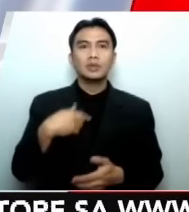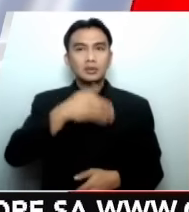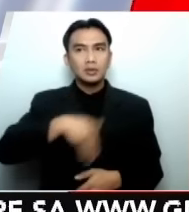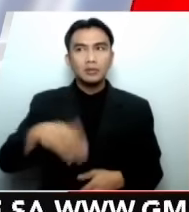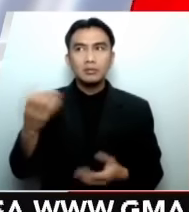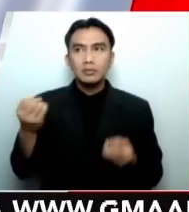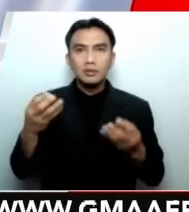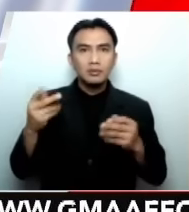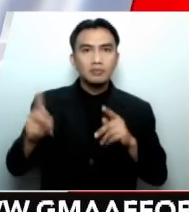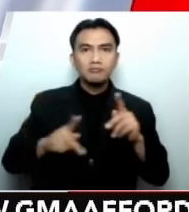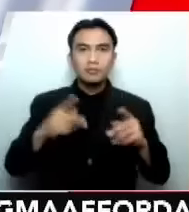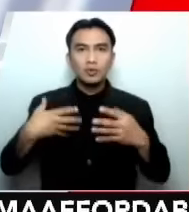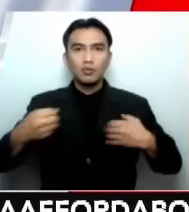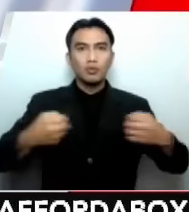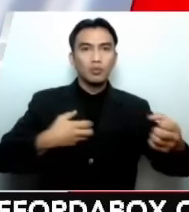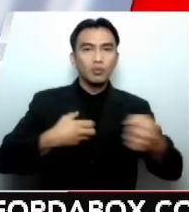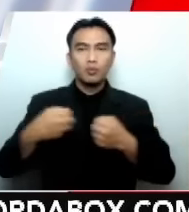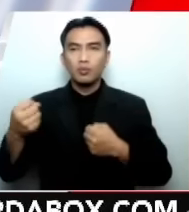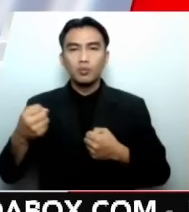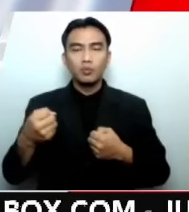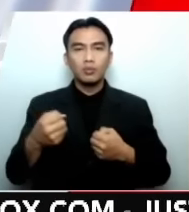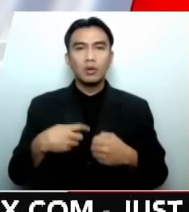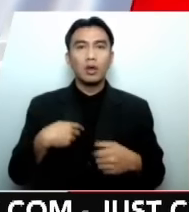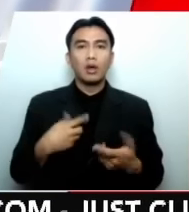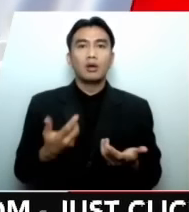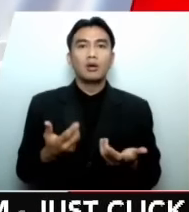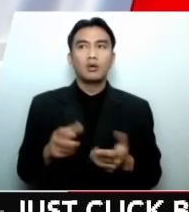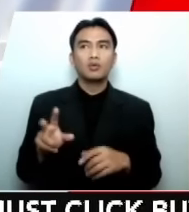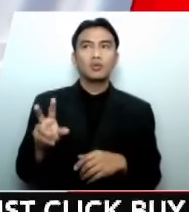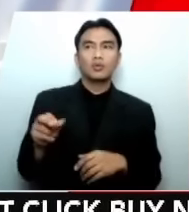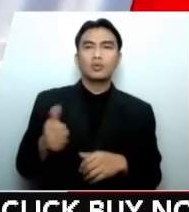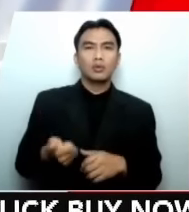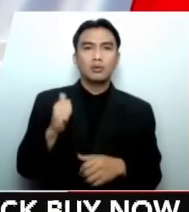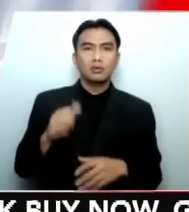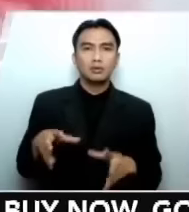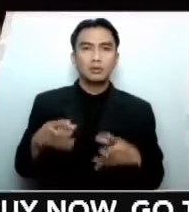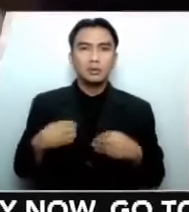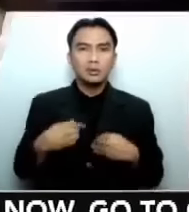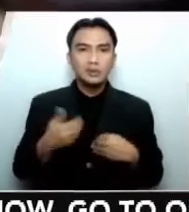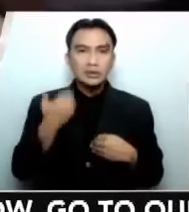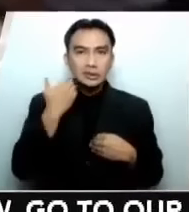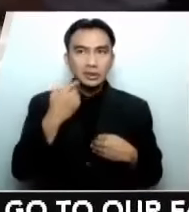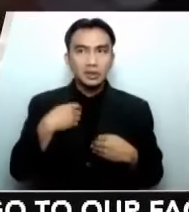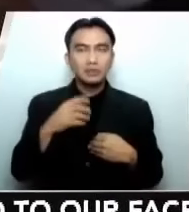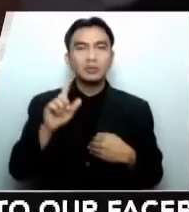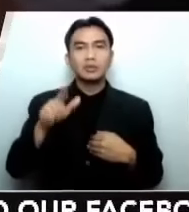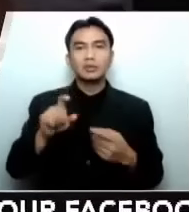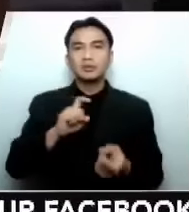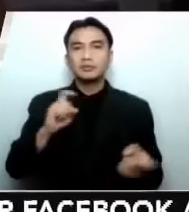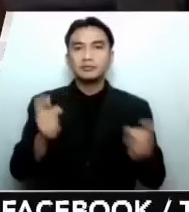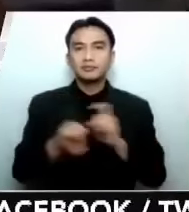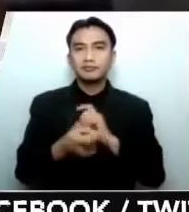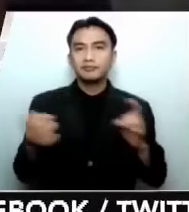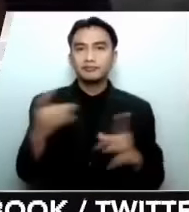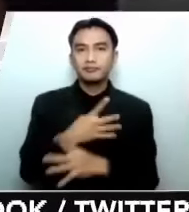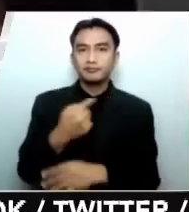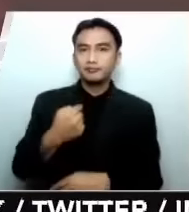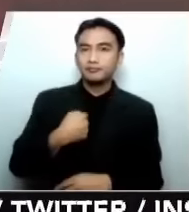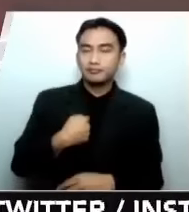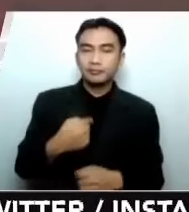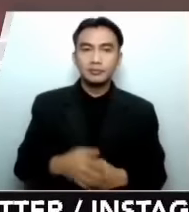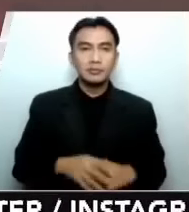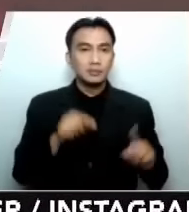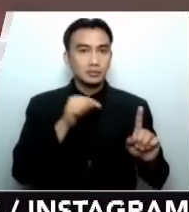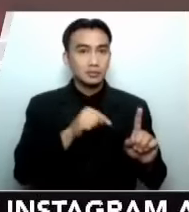Pagkatapos na ako ay maghihindi, mapapahiya, ibabaligtad nila sa akin. Yan ang pahayag ng leader ng Kingdom of